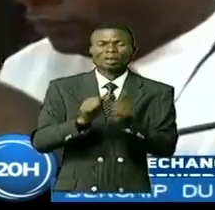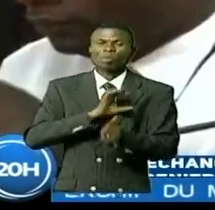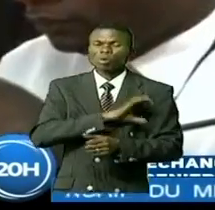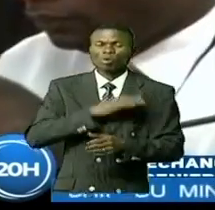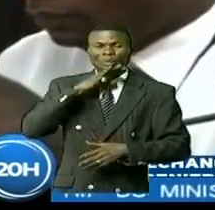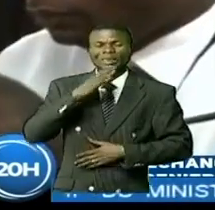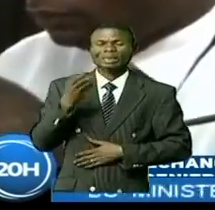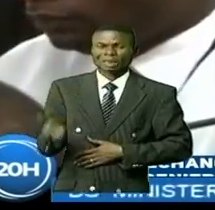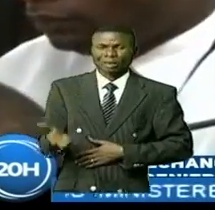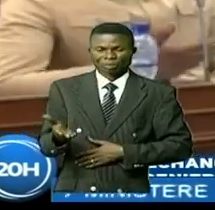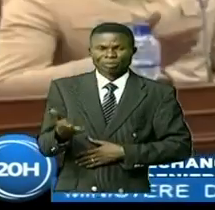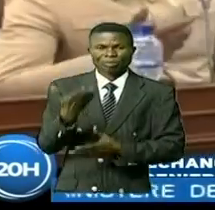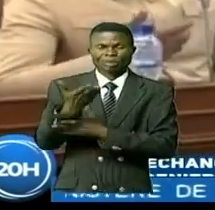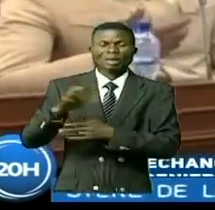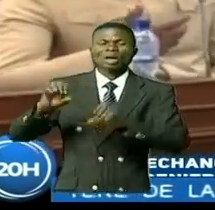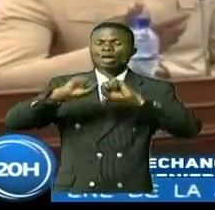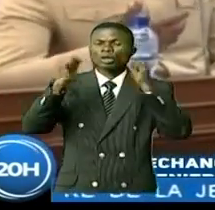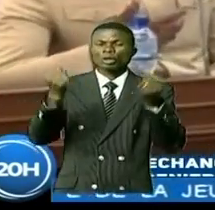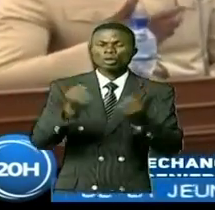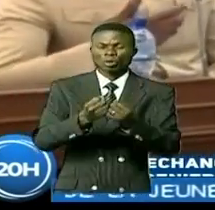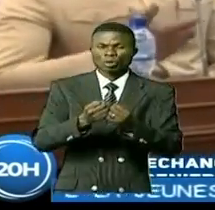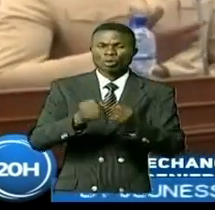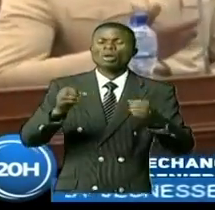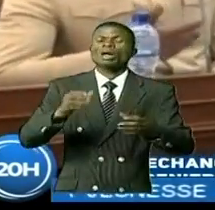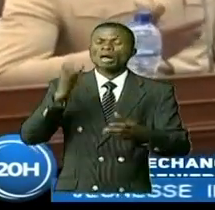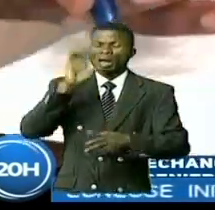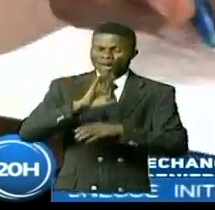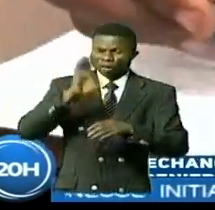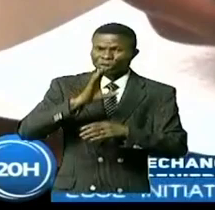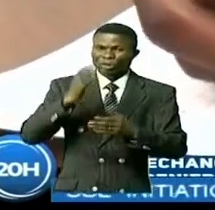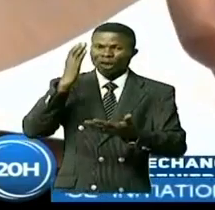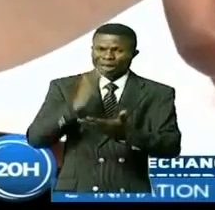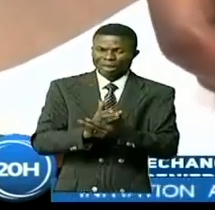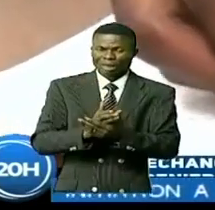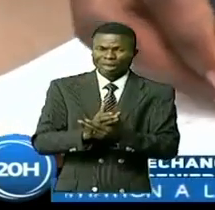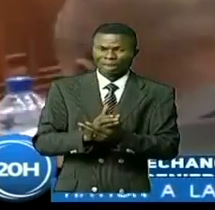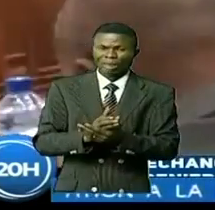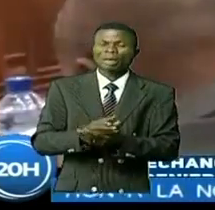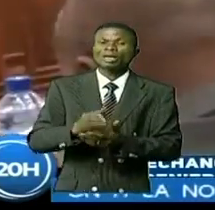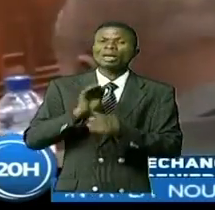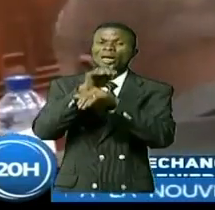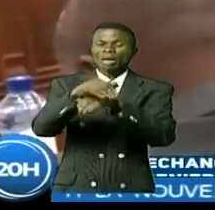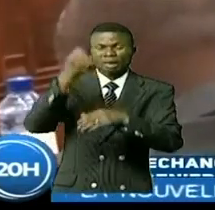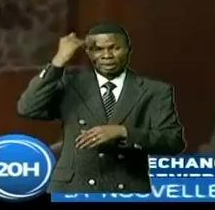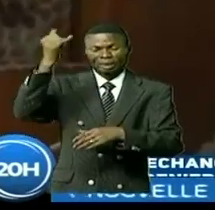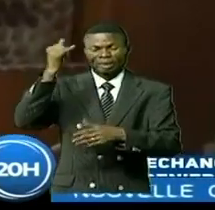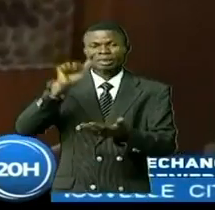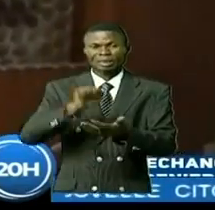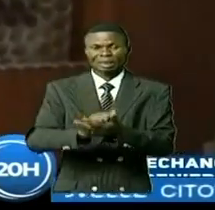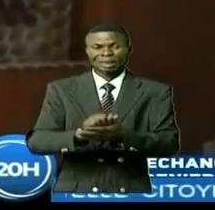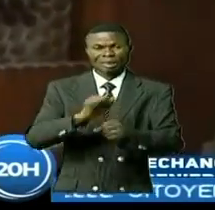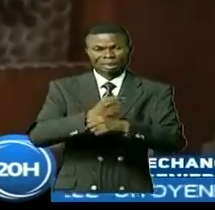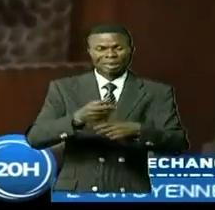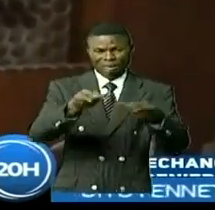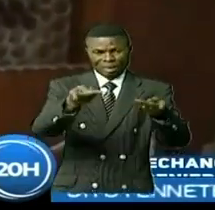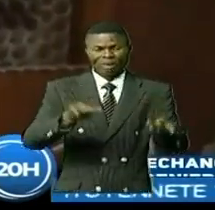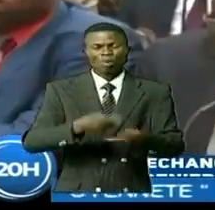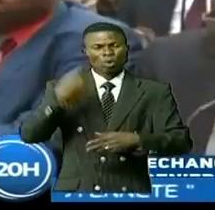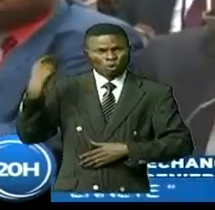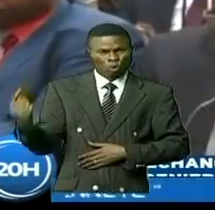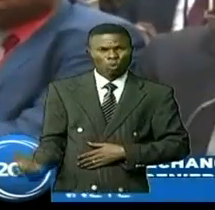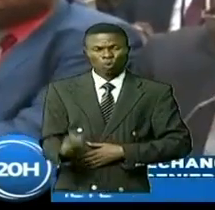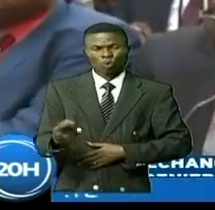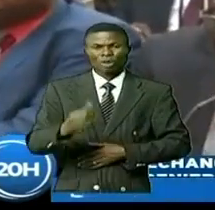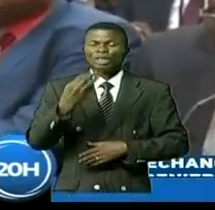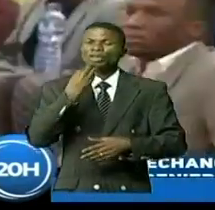société civile qui militent contre la corruption en RDC ont tous adhéré à l'idée de mettre en place ces cadres permanents entre